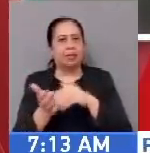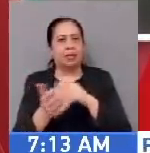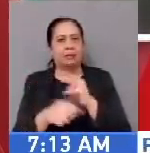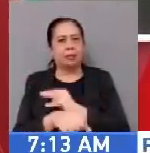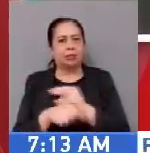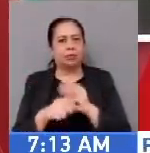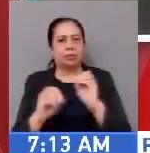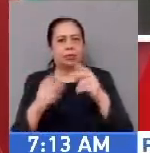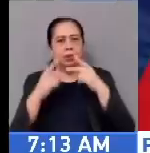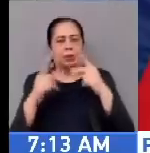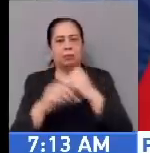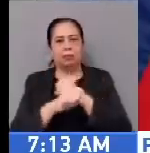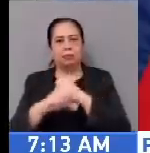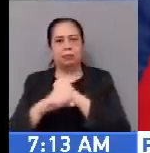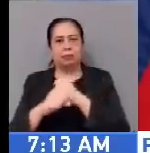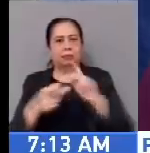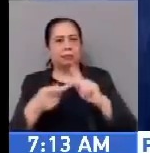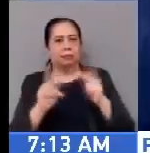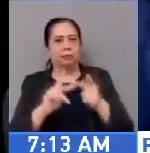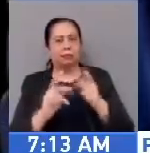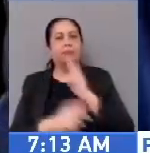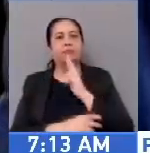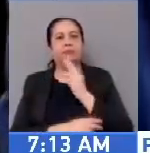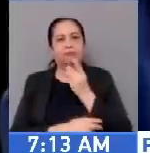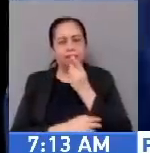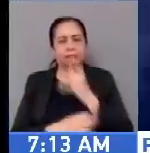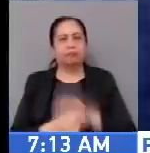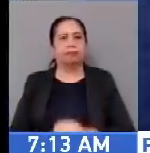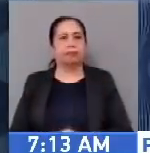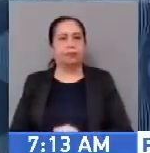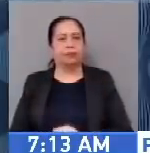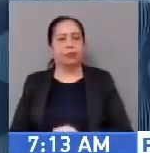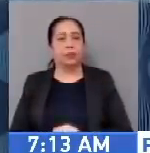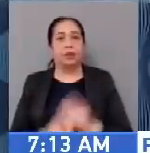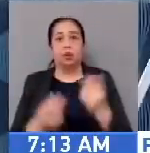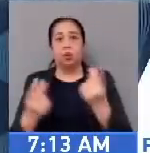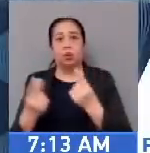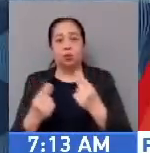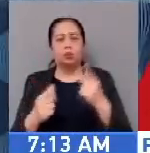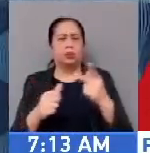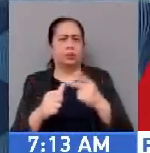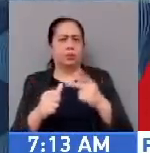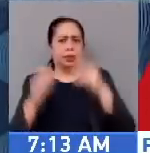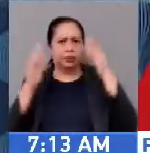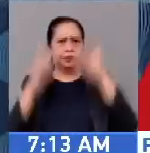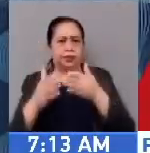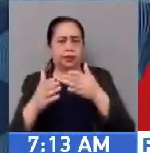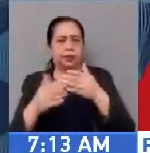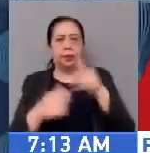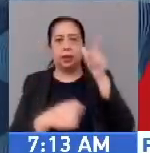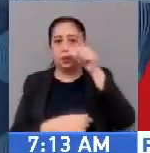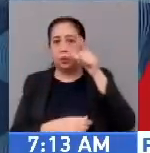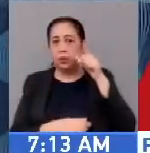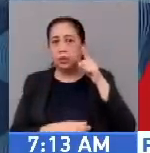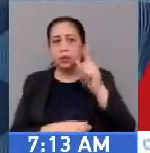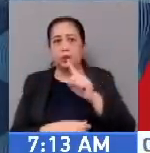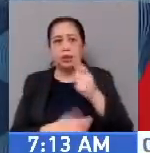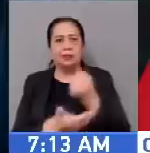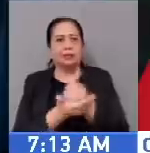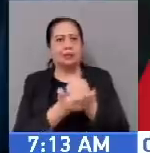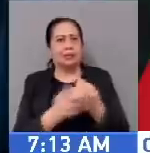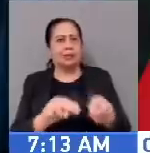ang katandem niyang si Rizalito David. Gagawin naman daw prioridad ni Leody de Guzman ang salary increase para sa mga